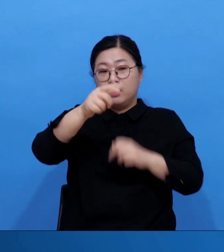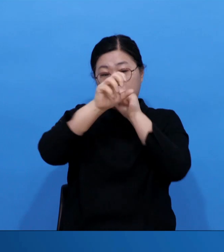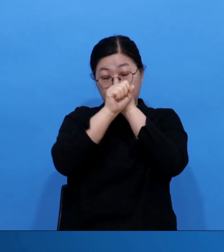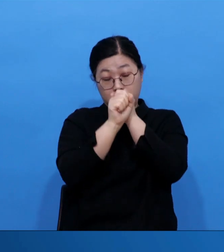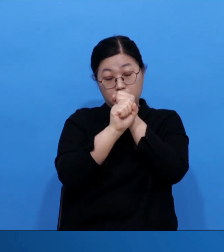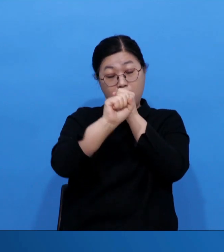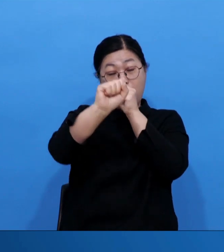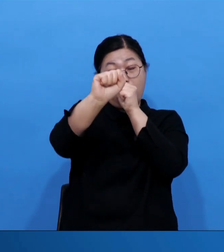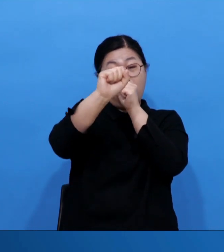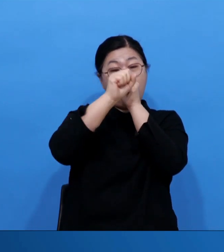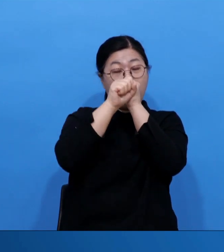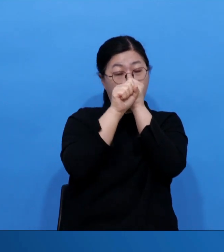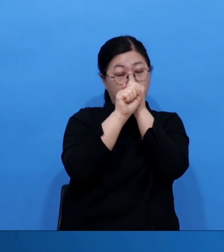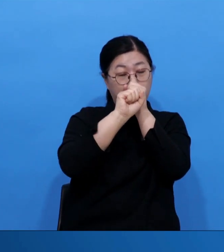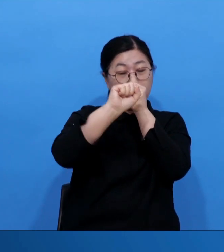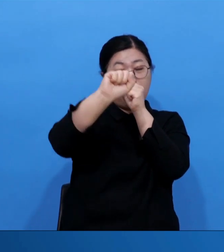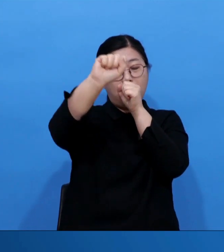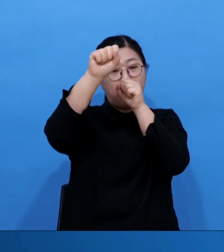큰